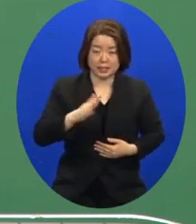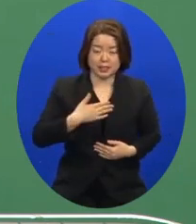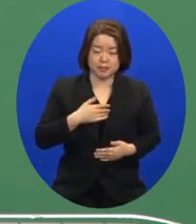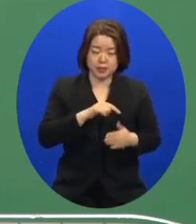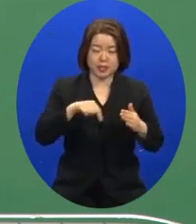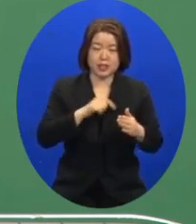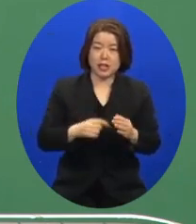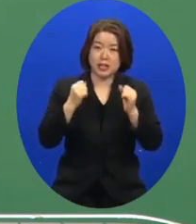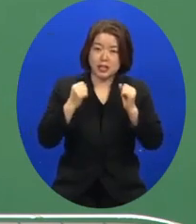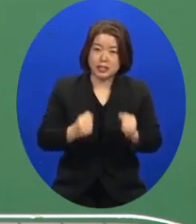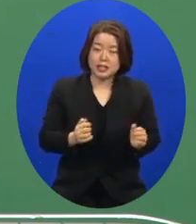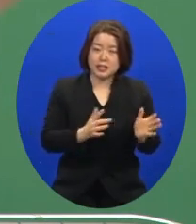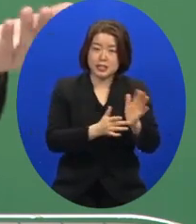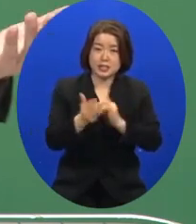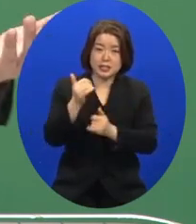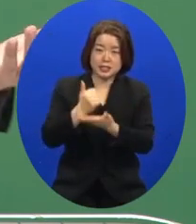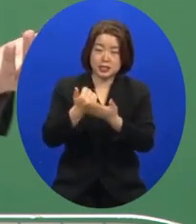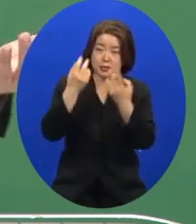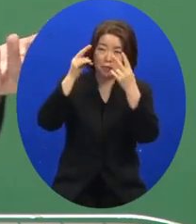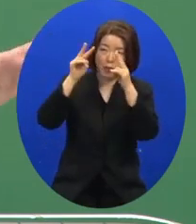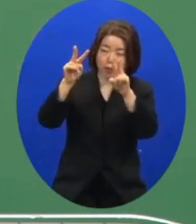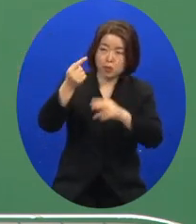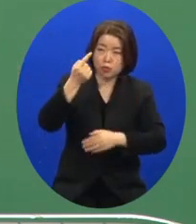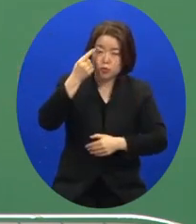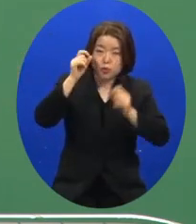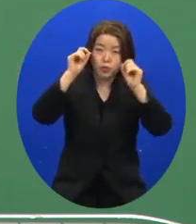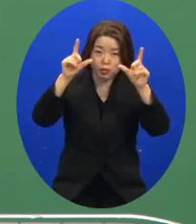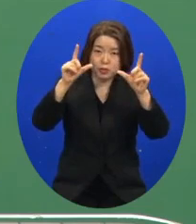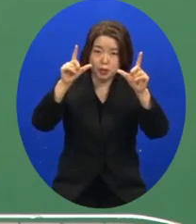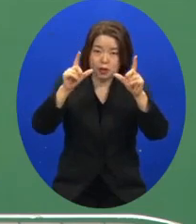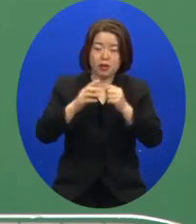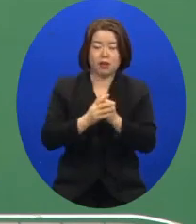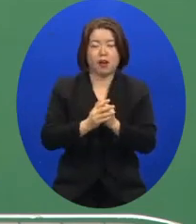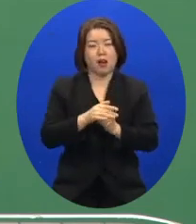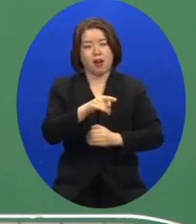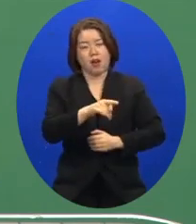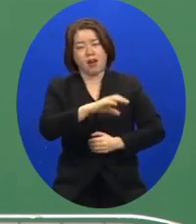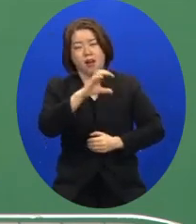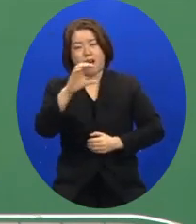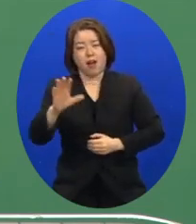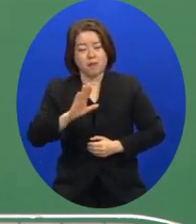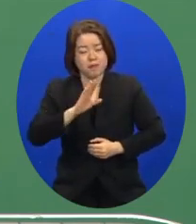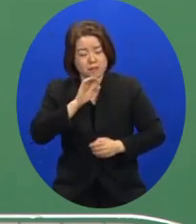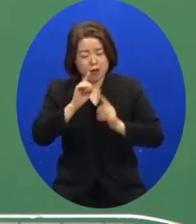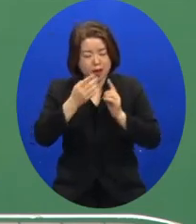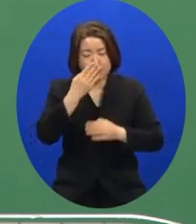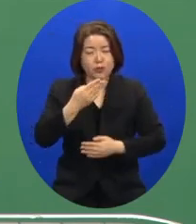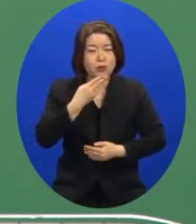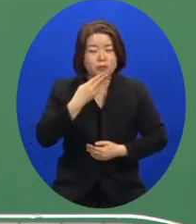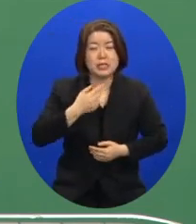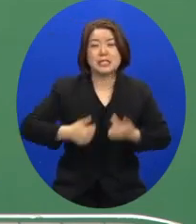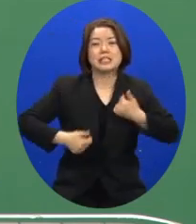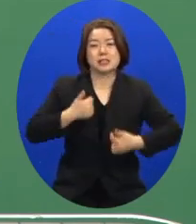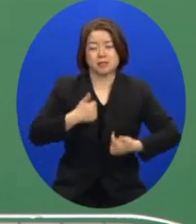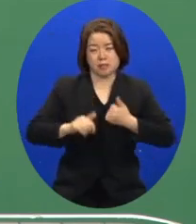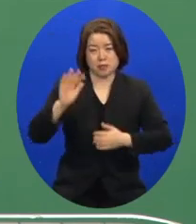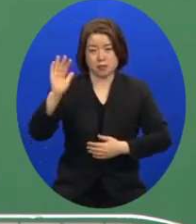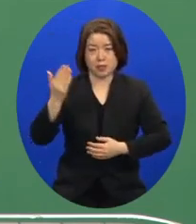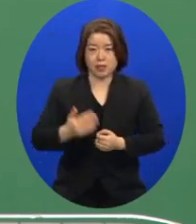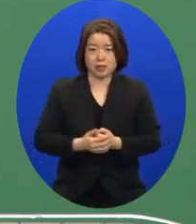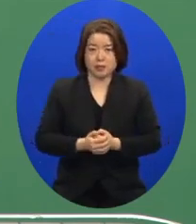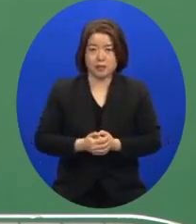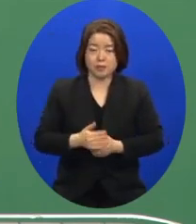거하시는 예수님을 바라보는 눈이 뜨이면서 성탄절은 말할 수 없는 기쁨이 되었어요. 제